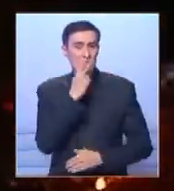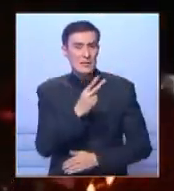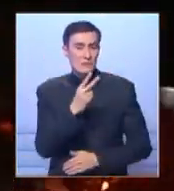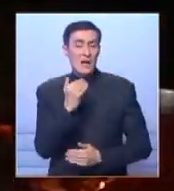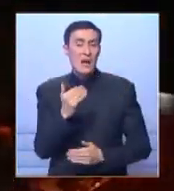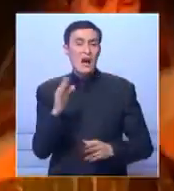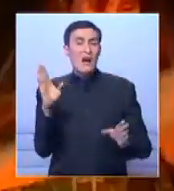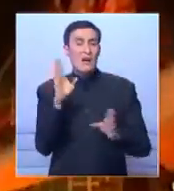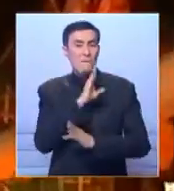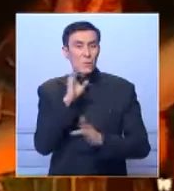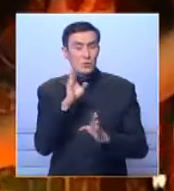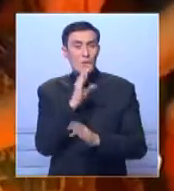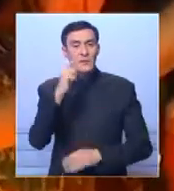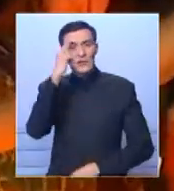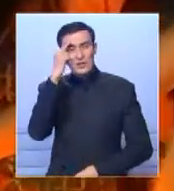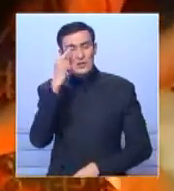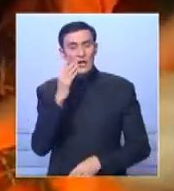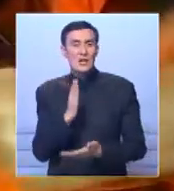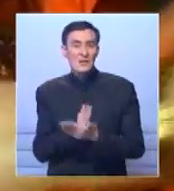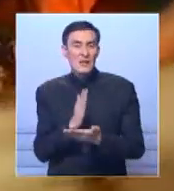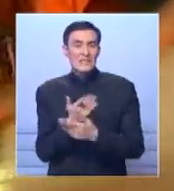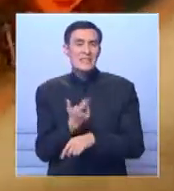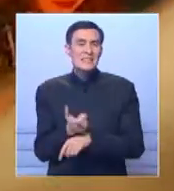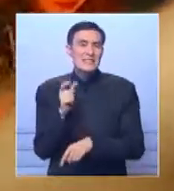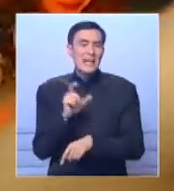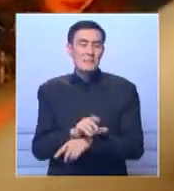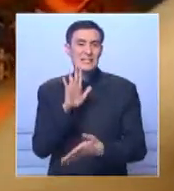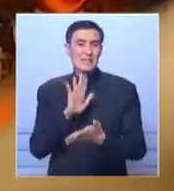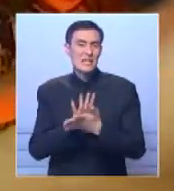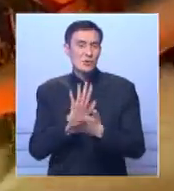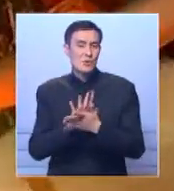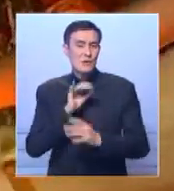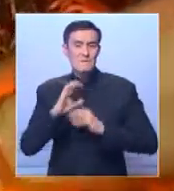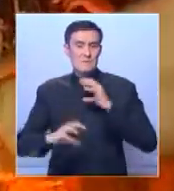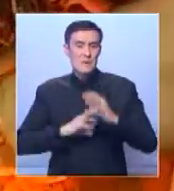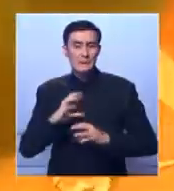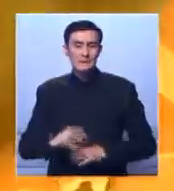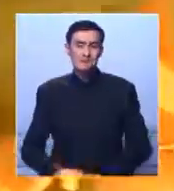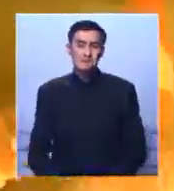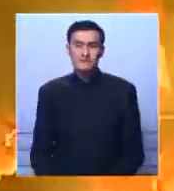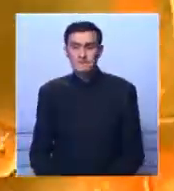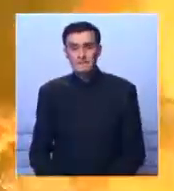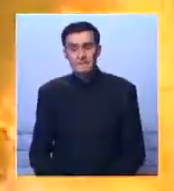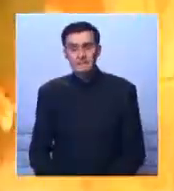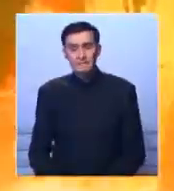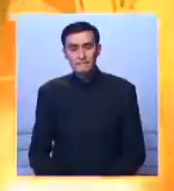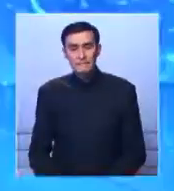А воздух, тем не менее, в Индии считается одним из самых загрязненных в мире.